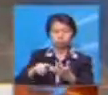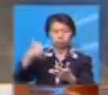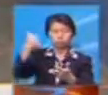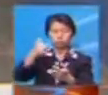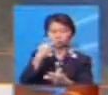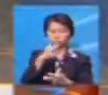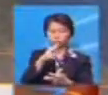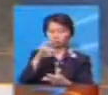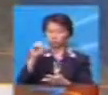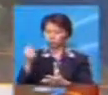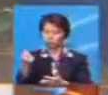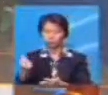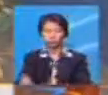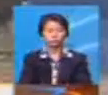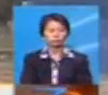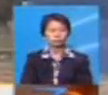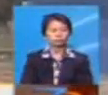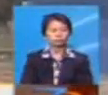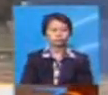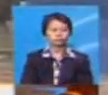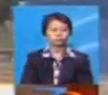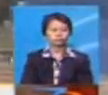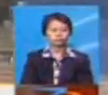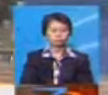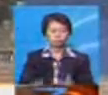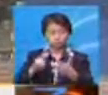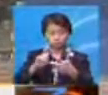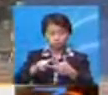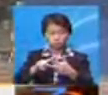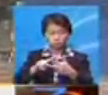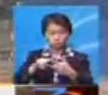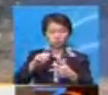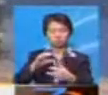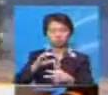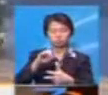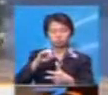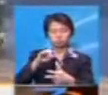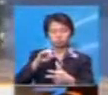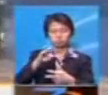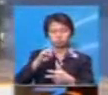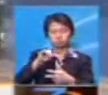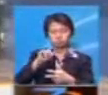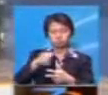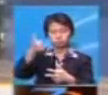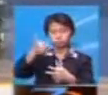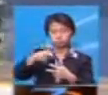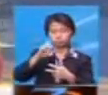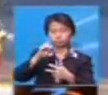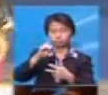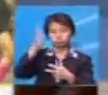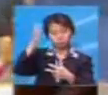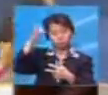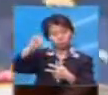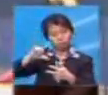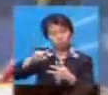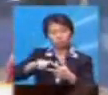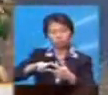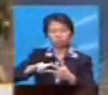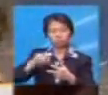menang 12-10. Pada set kedua, Mariam bangkit memaksa Delia mengaku kalah juga pada